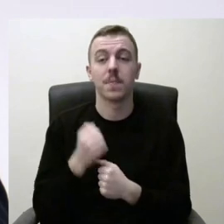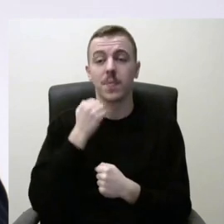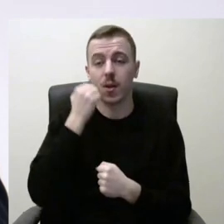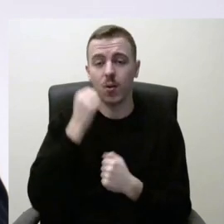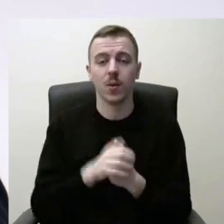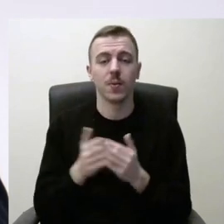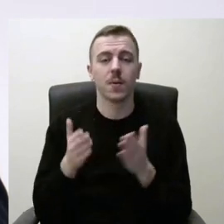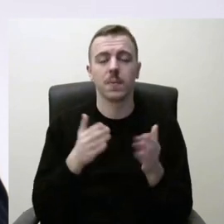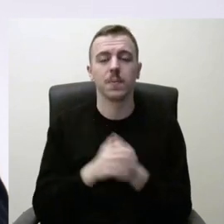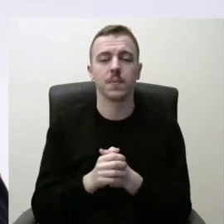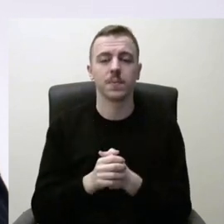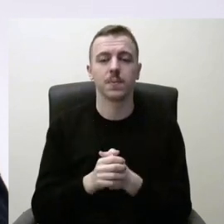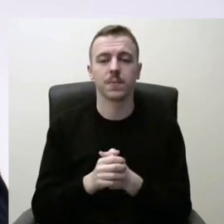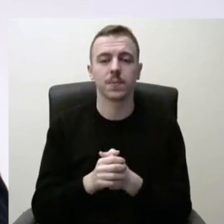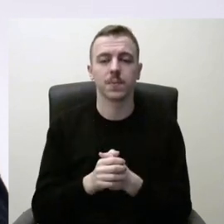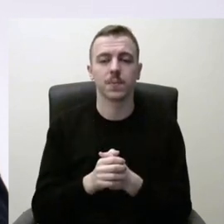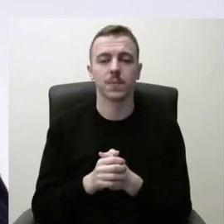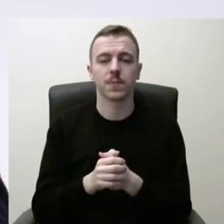Prašau.